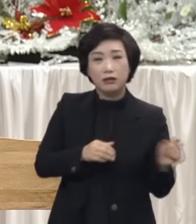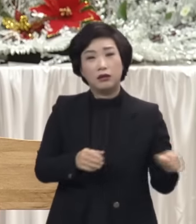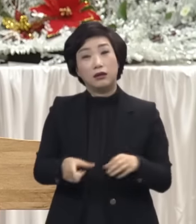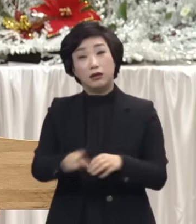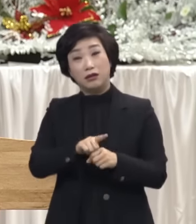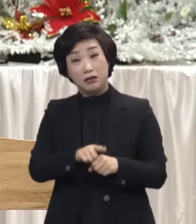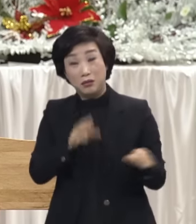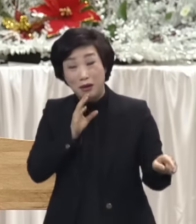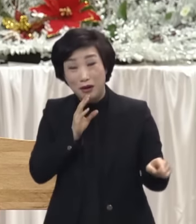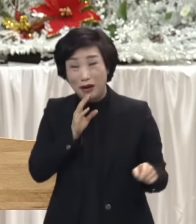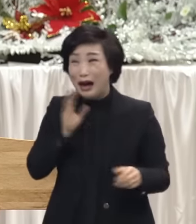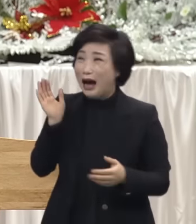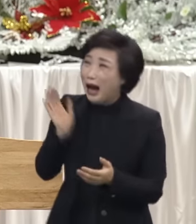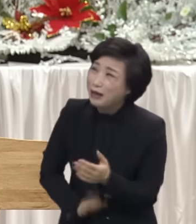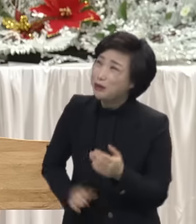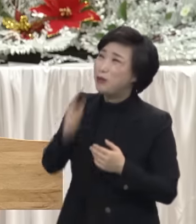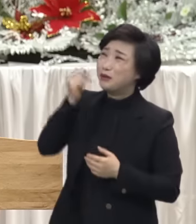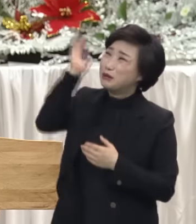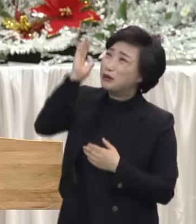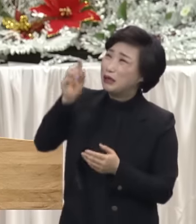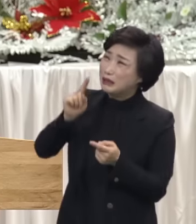줄 알았으면 내가 그대로 살 걸.